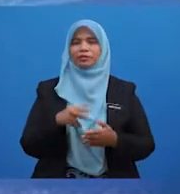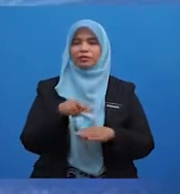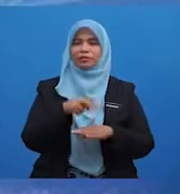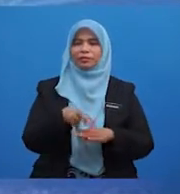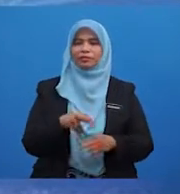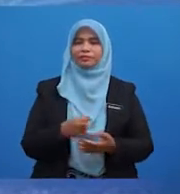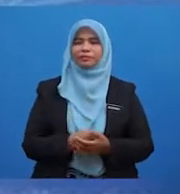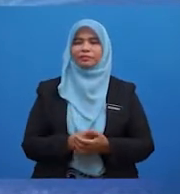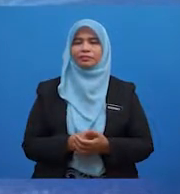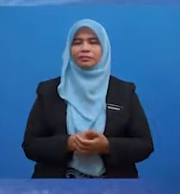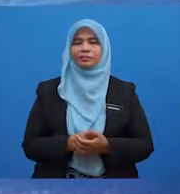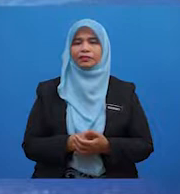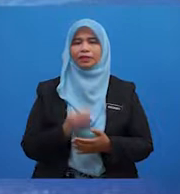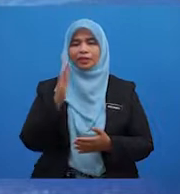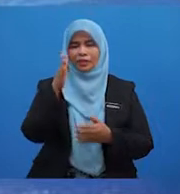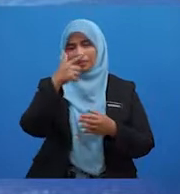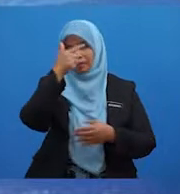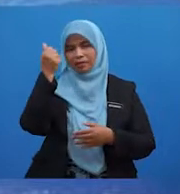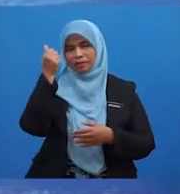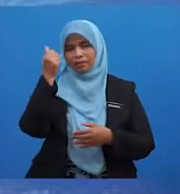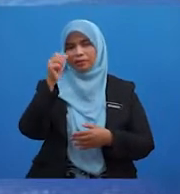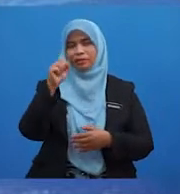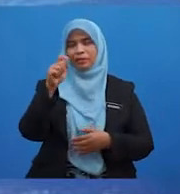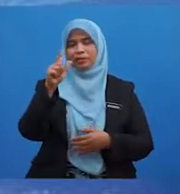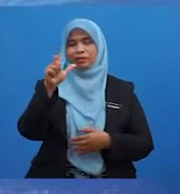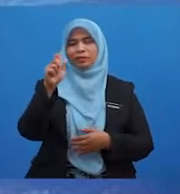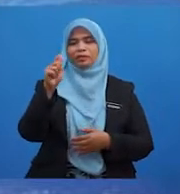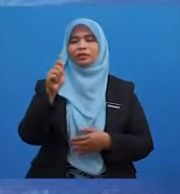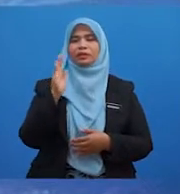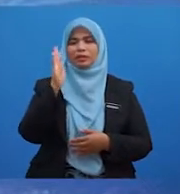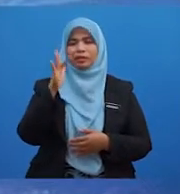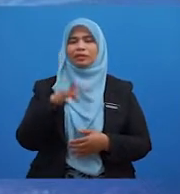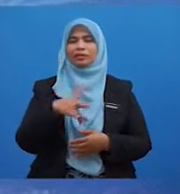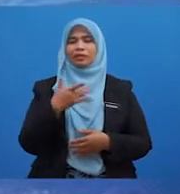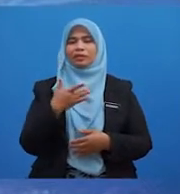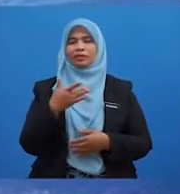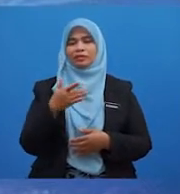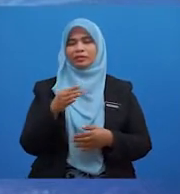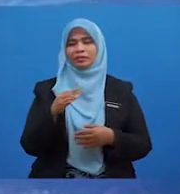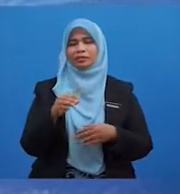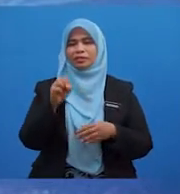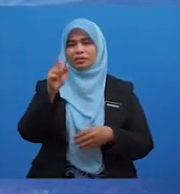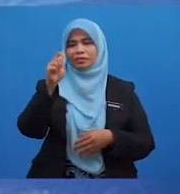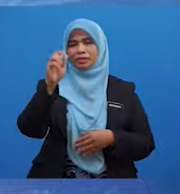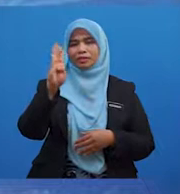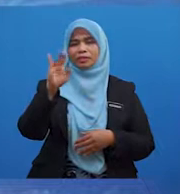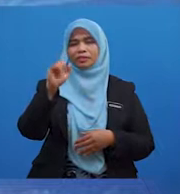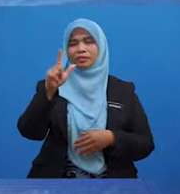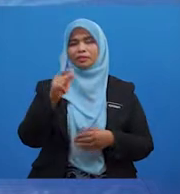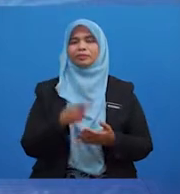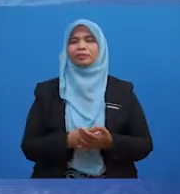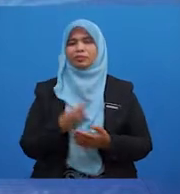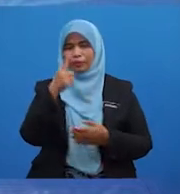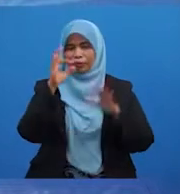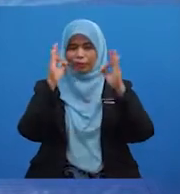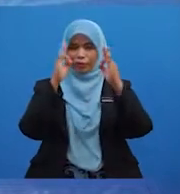diafragma akan menyebabkan atlet akan mengalami suasana stabil untuk penumpuan kepada pertandingan dan